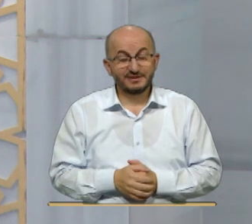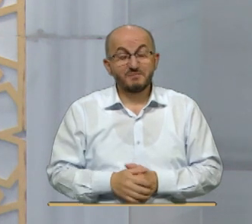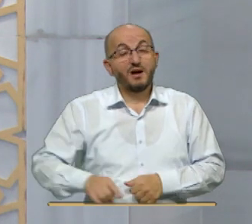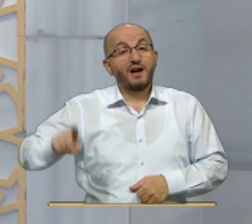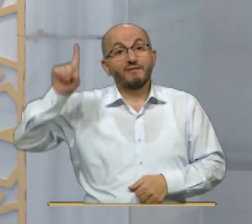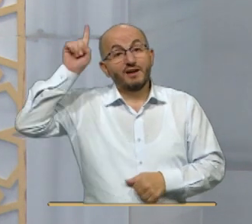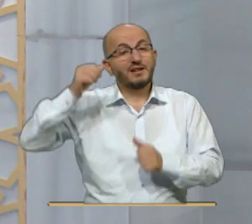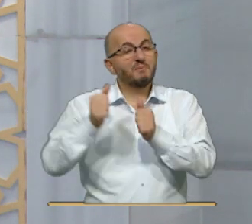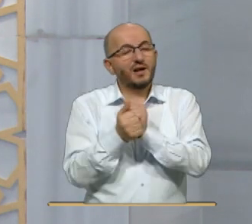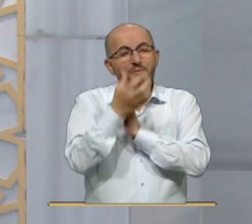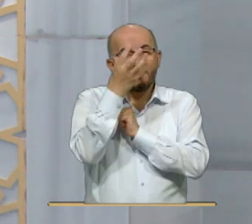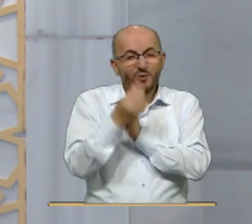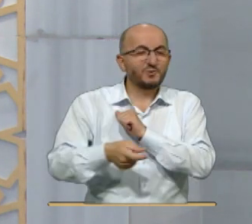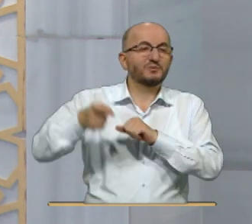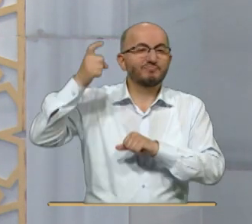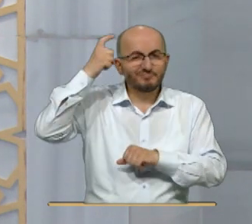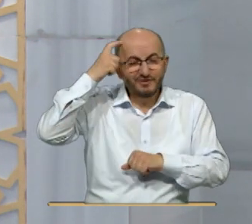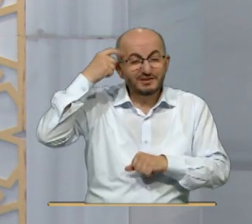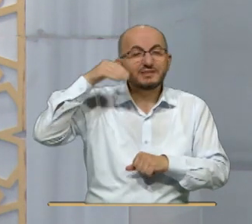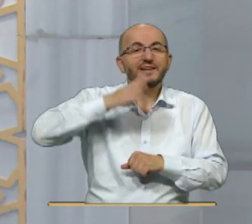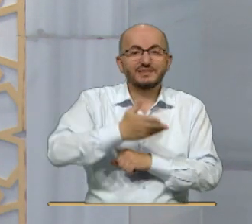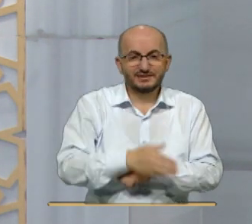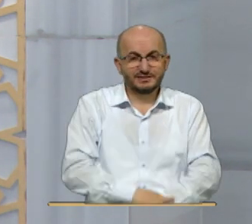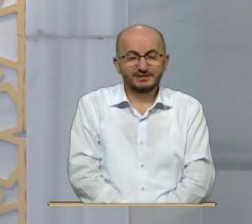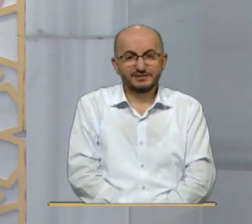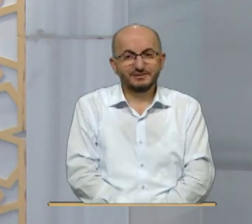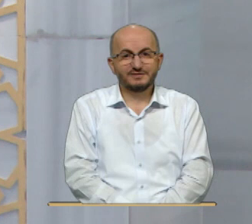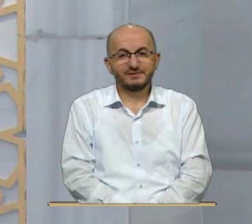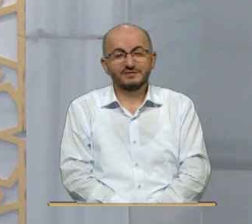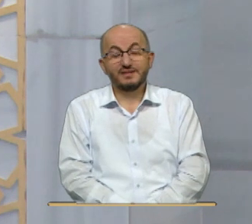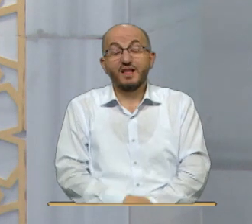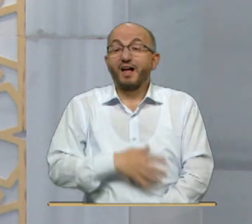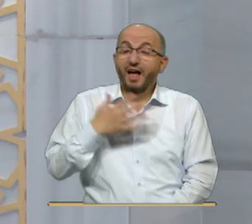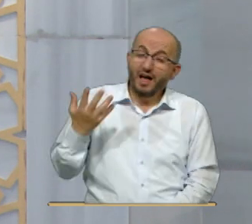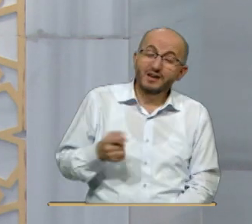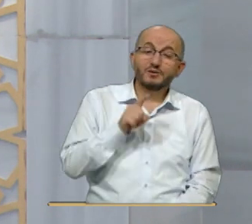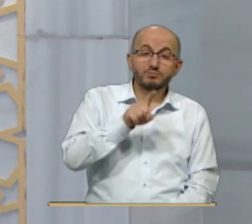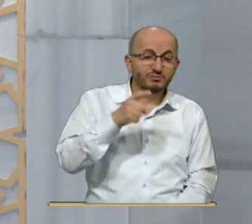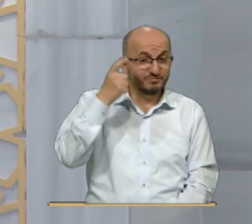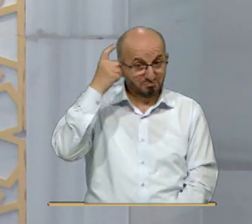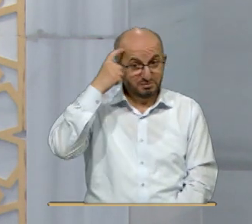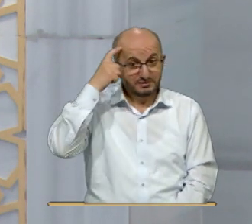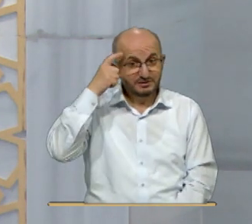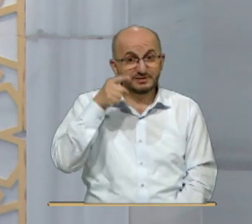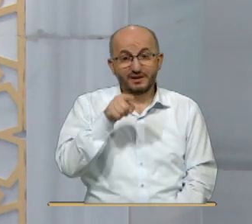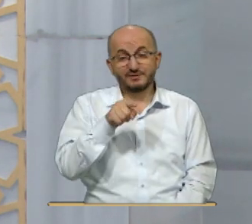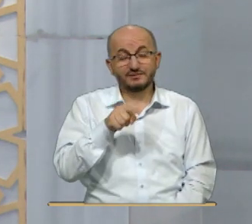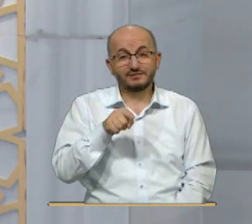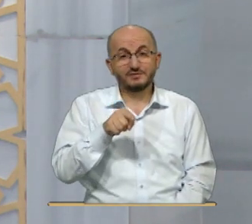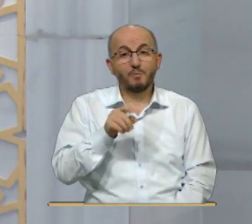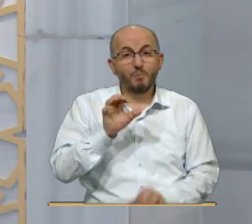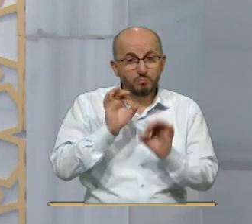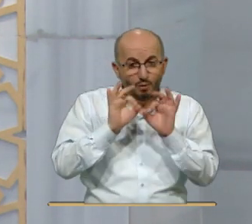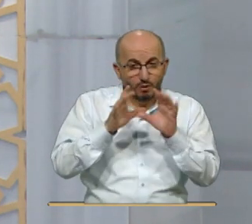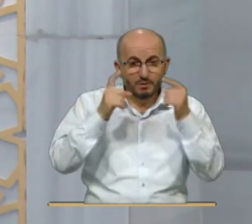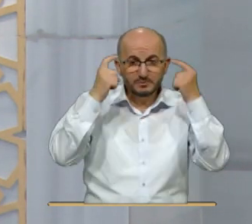Mevla ile beraber olduğunun farkında değilsin. Eğer bunun farkına varırsan, böyle